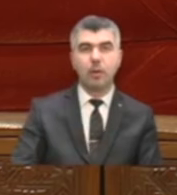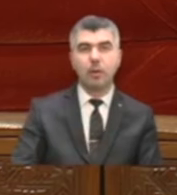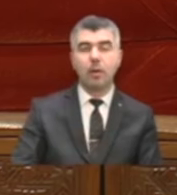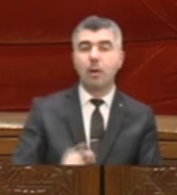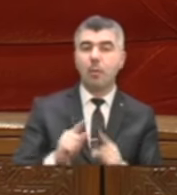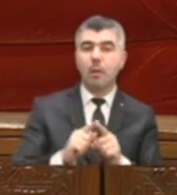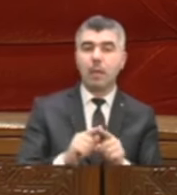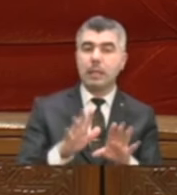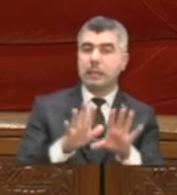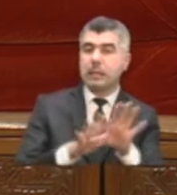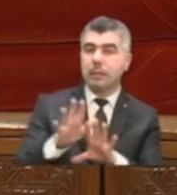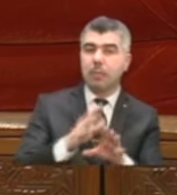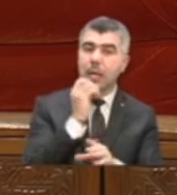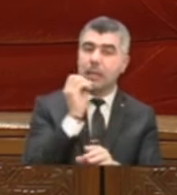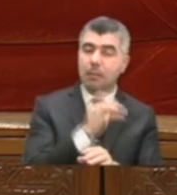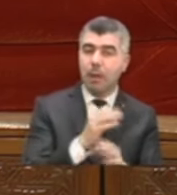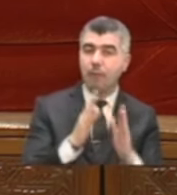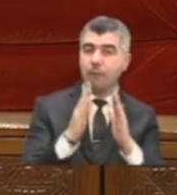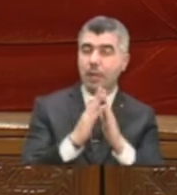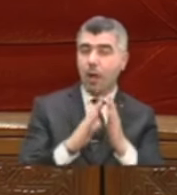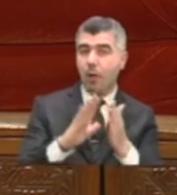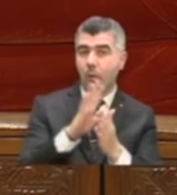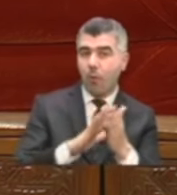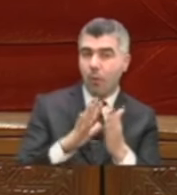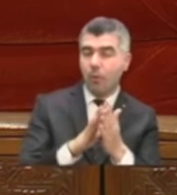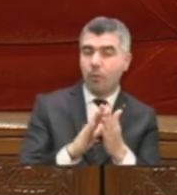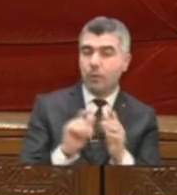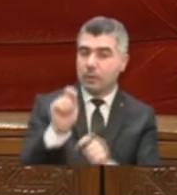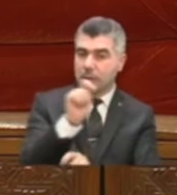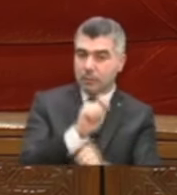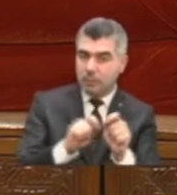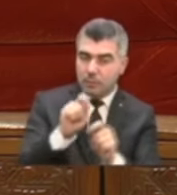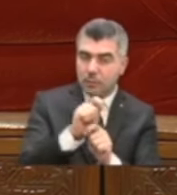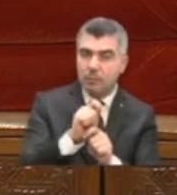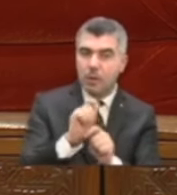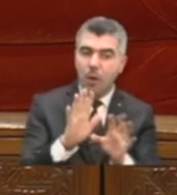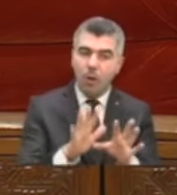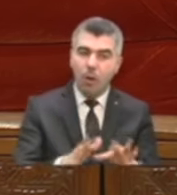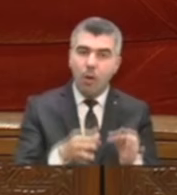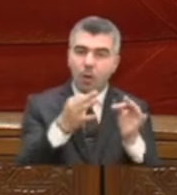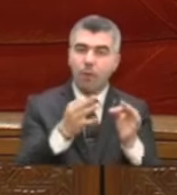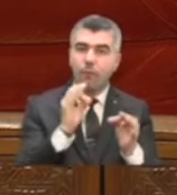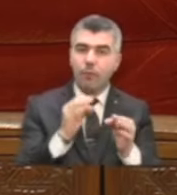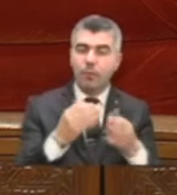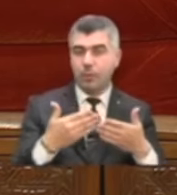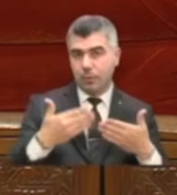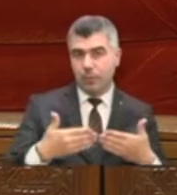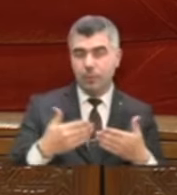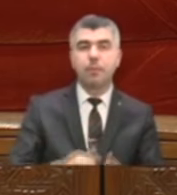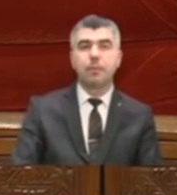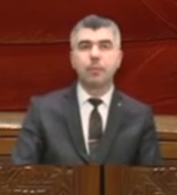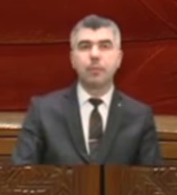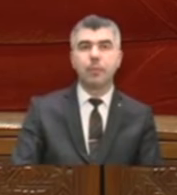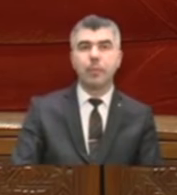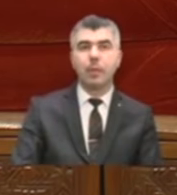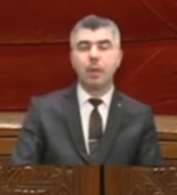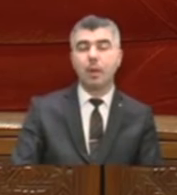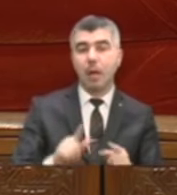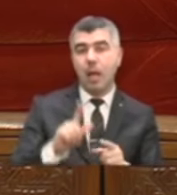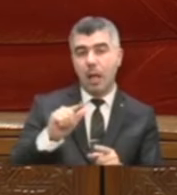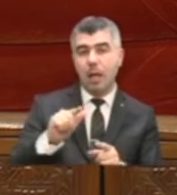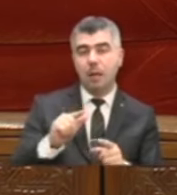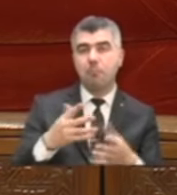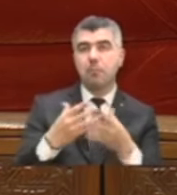كتعلق بتدبير النفايات والتخلص منها، وفيها طبعا تثمين النفايات والاسس ديال الاقتصاد الدائري اللي كنتكلموا عليها. اليوم خدينا بعين الاعتبار مجموعه